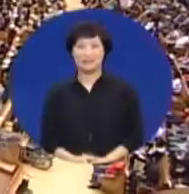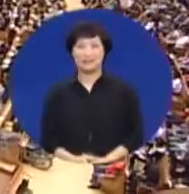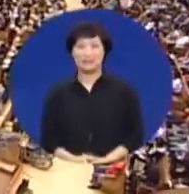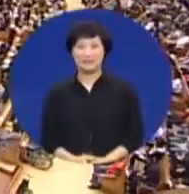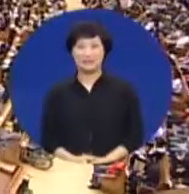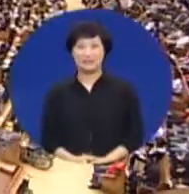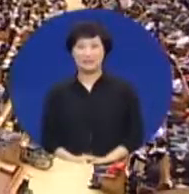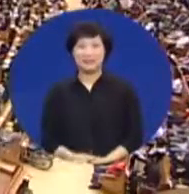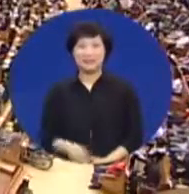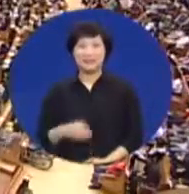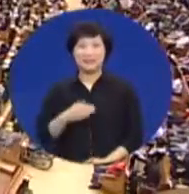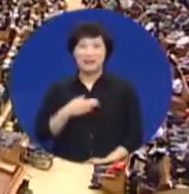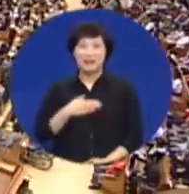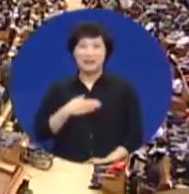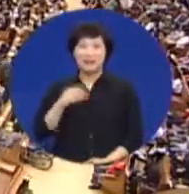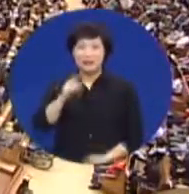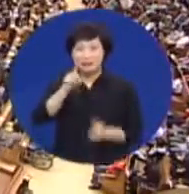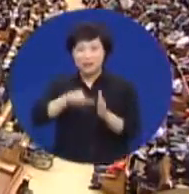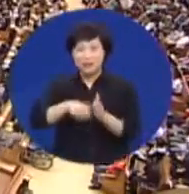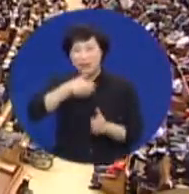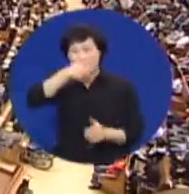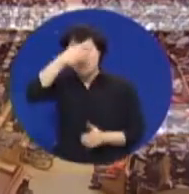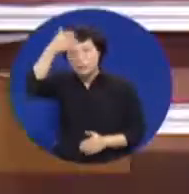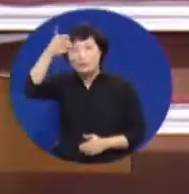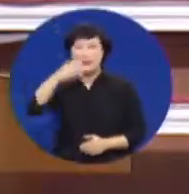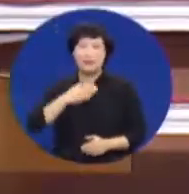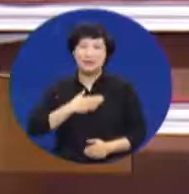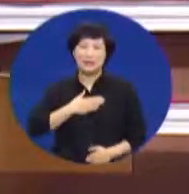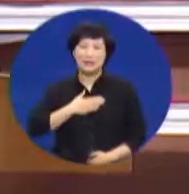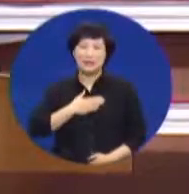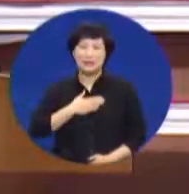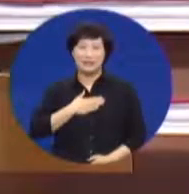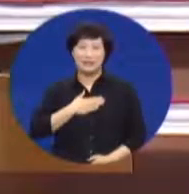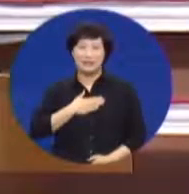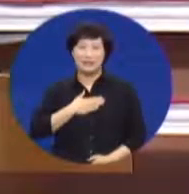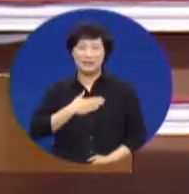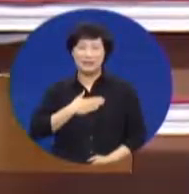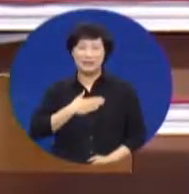어떤 때 제가 꿈속에도